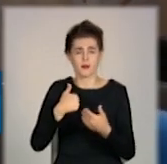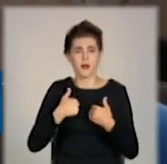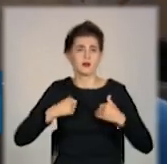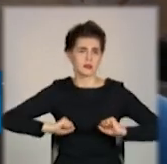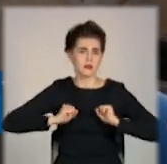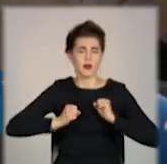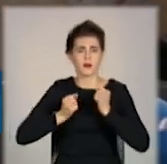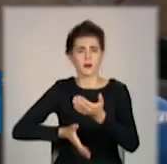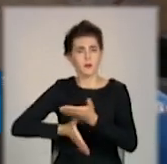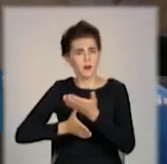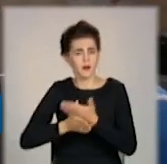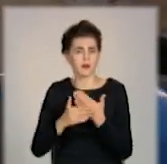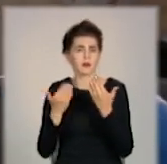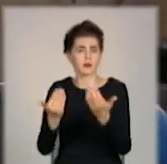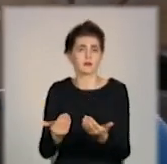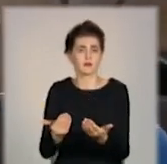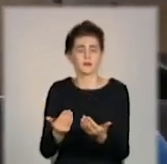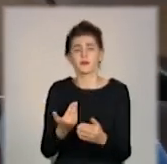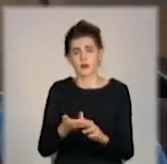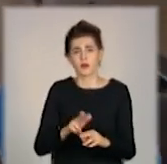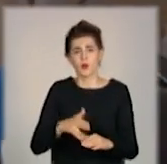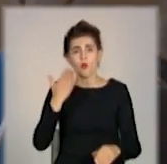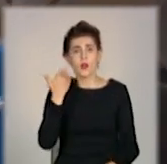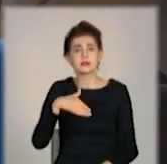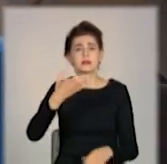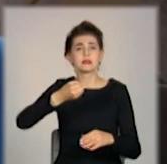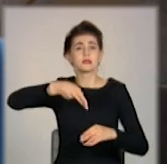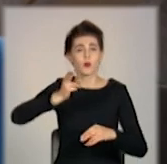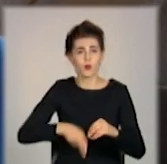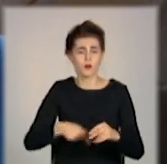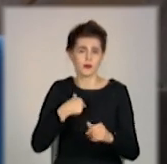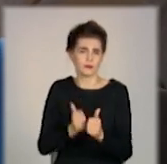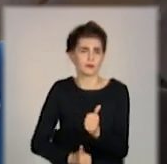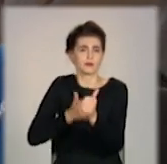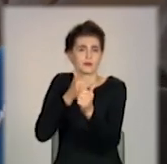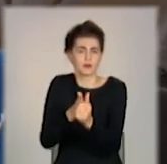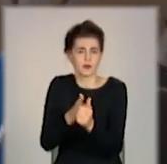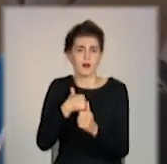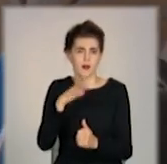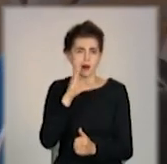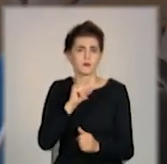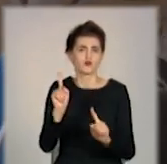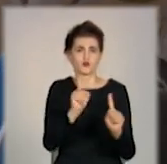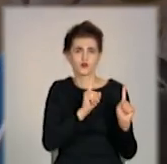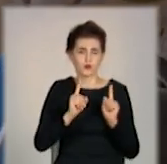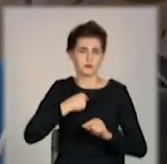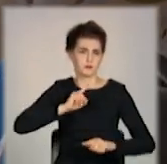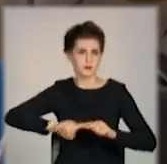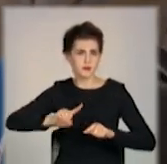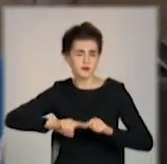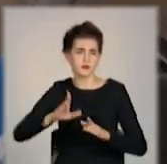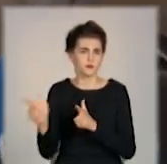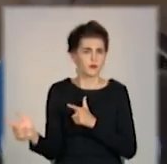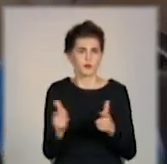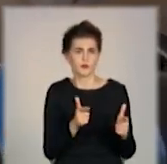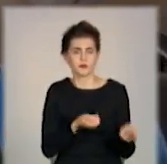переношу. І от... И когда заканчивается, я тоже тому, где заканчивается, я